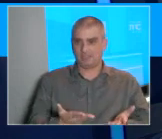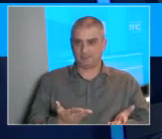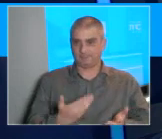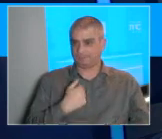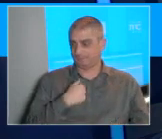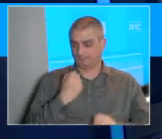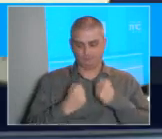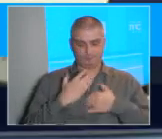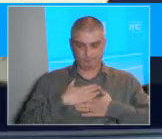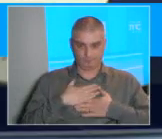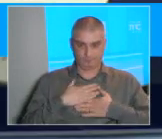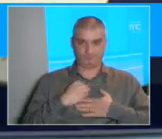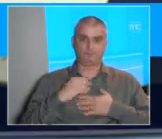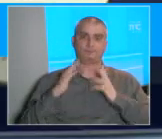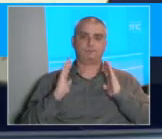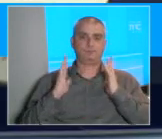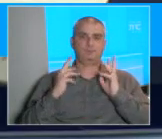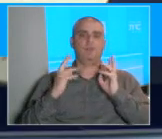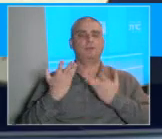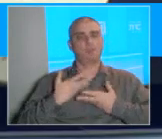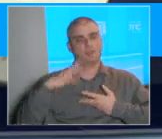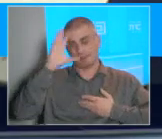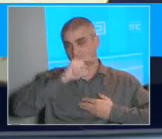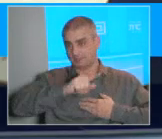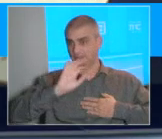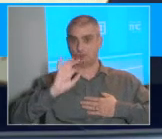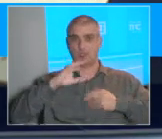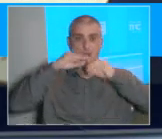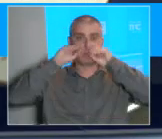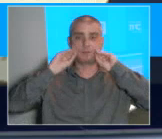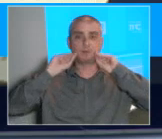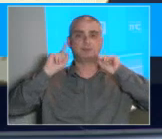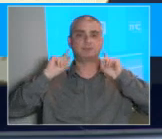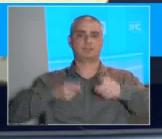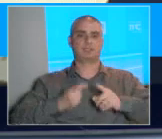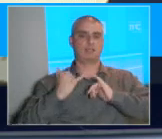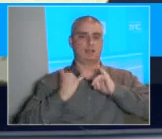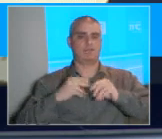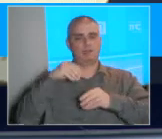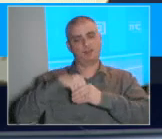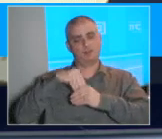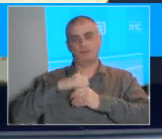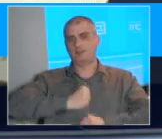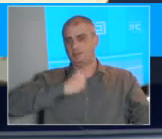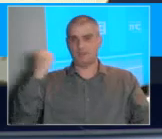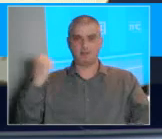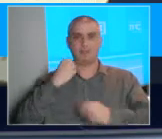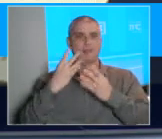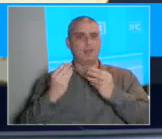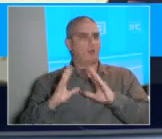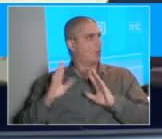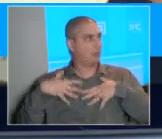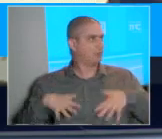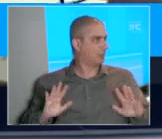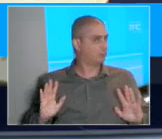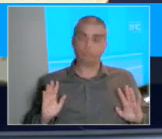אני ממרץ, אבל אני מאוד מקבל את התזה של אמיר פרץ, שצריך להביא קולות מהימין, מהימין הרך, לא משנה